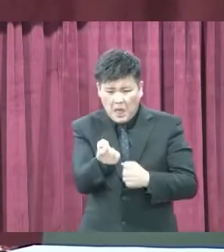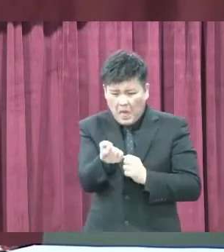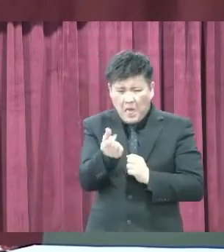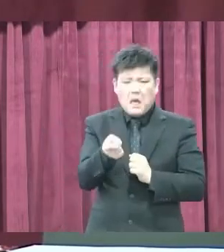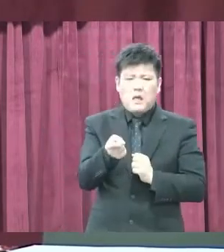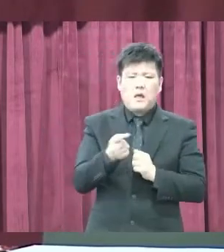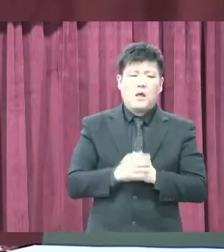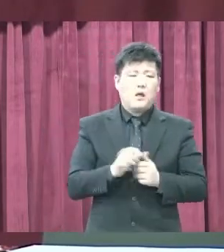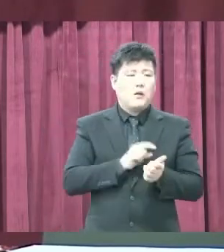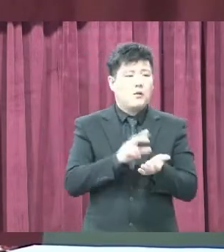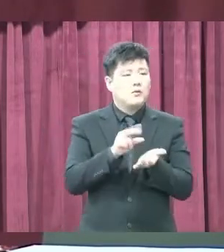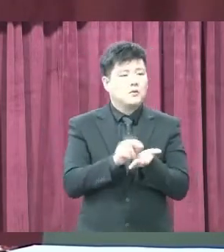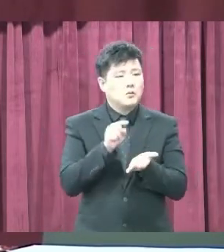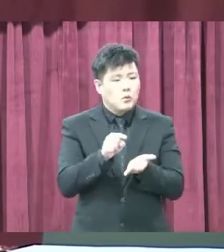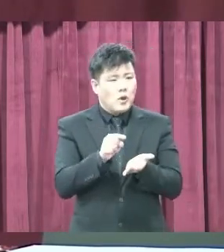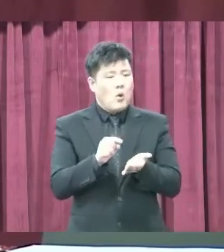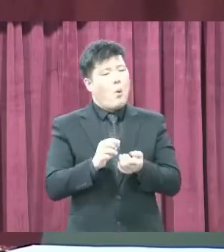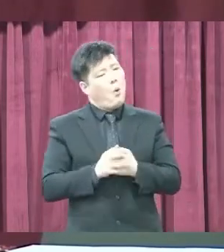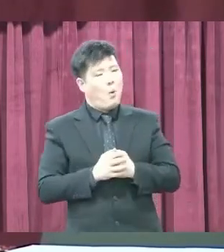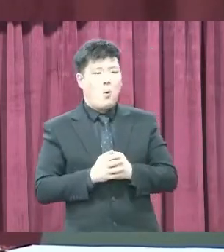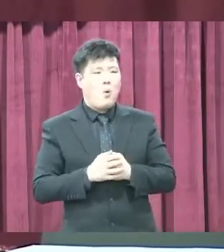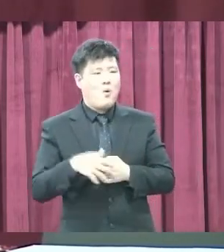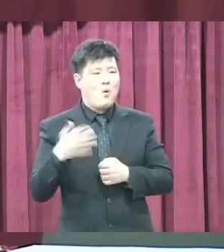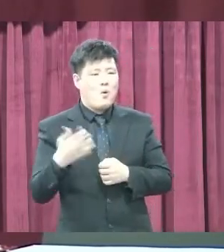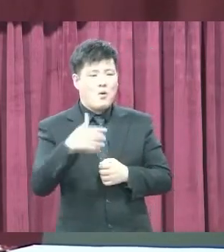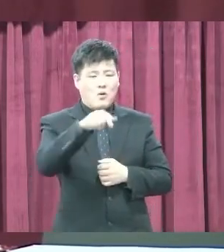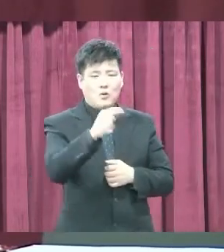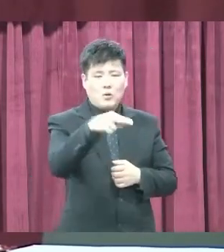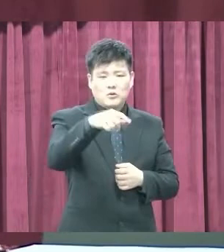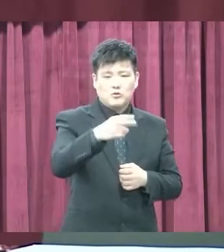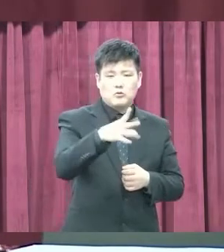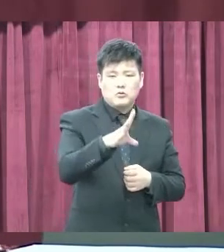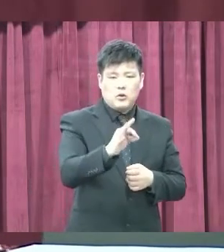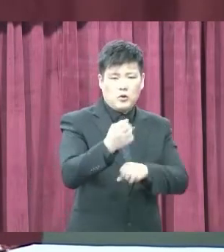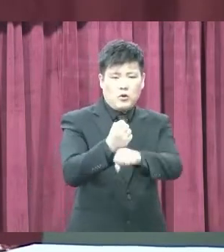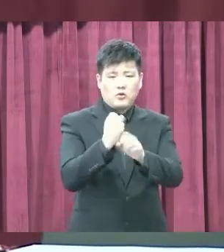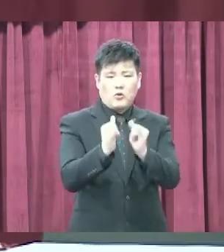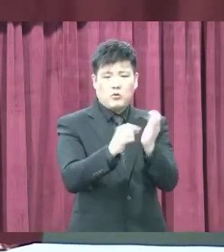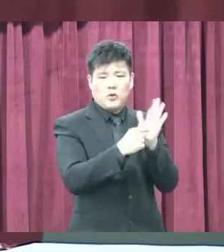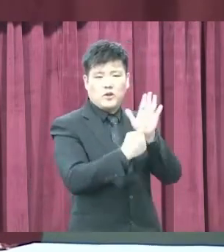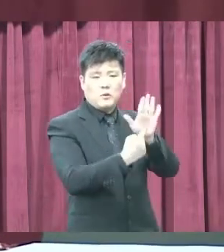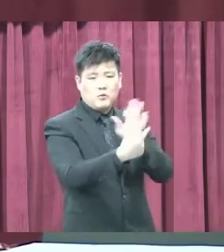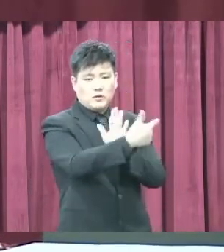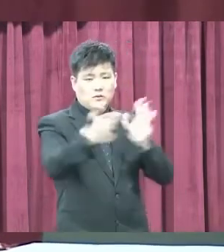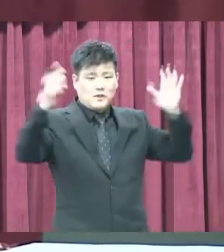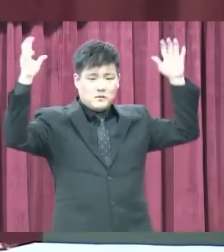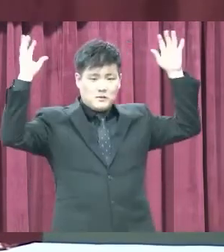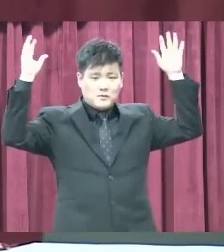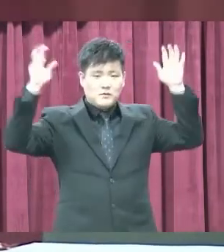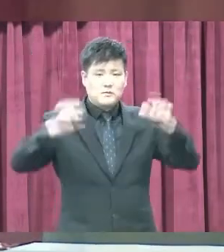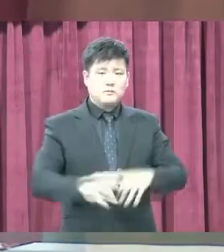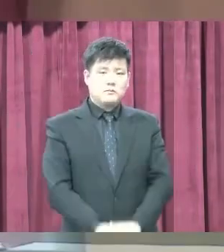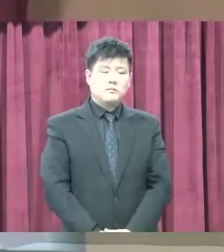좀 제목이 좀 자극적인데요. 우리 권수영 연구원이 발표하겠습니다. 예, 큰 박수로 환영해 주시기 바랍니다.